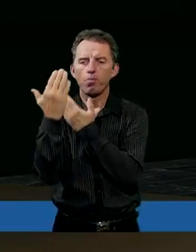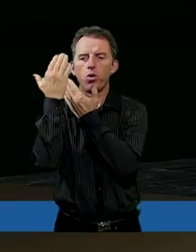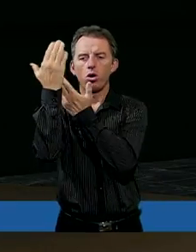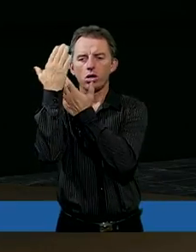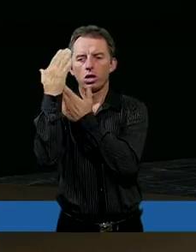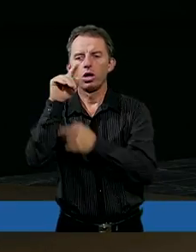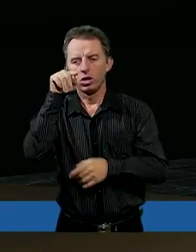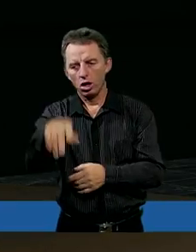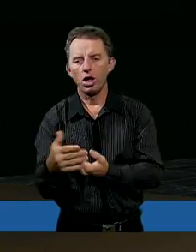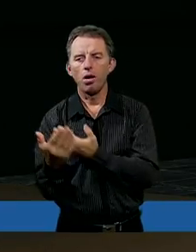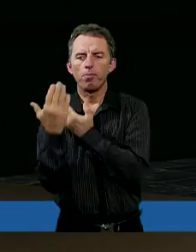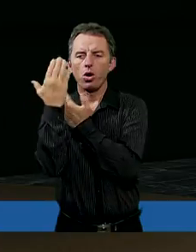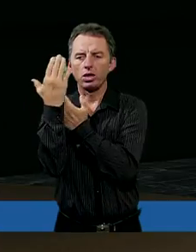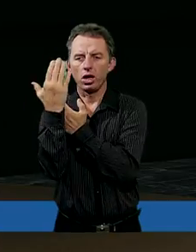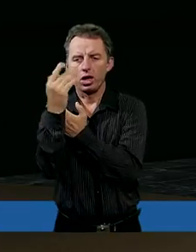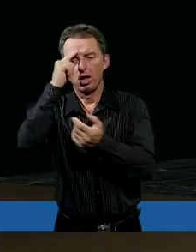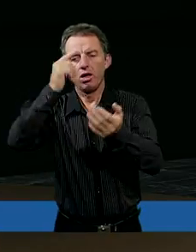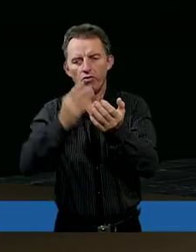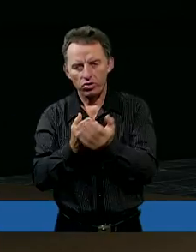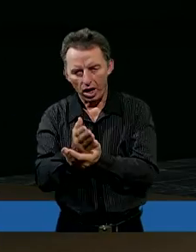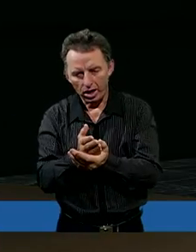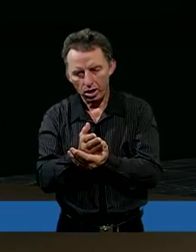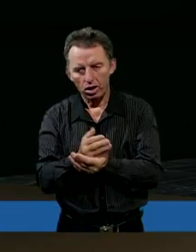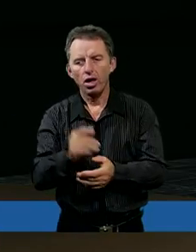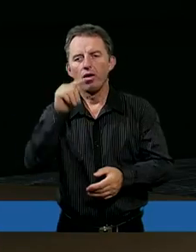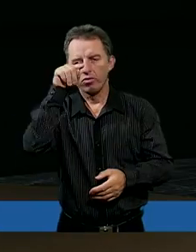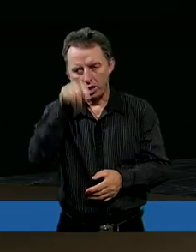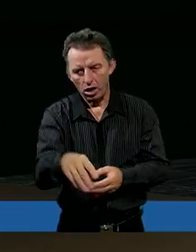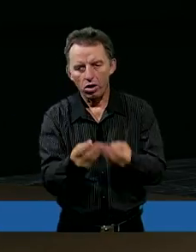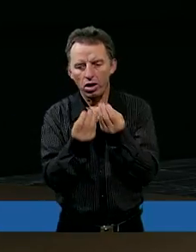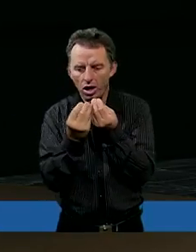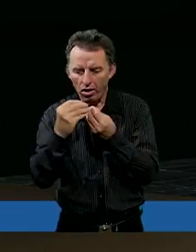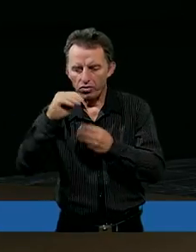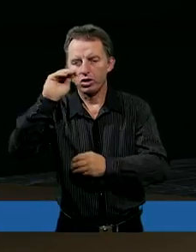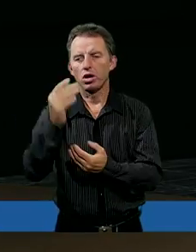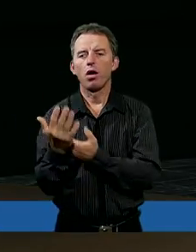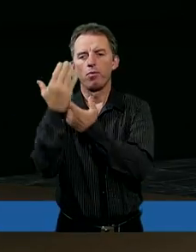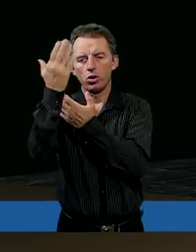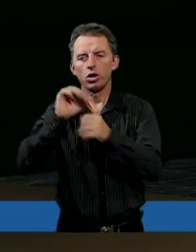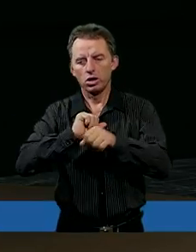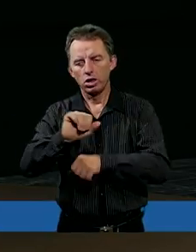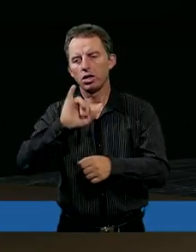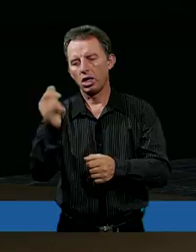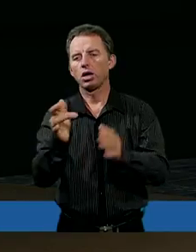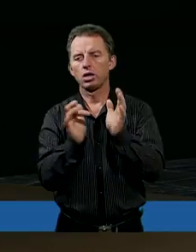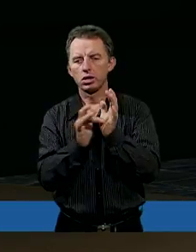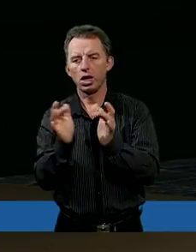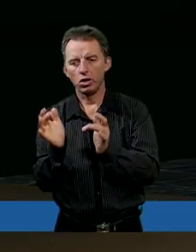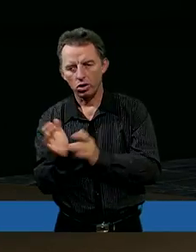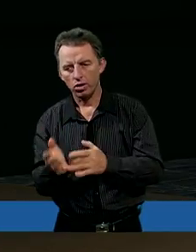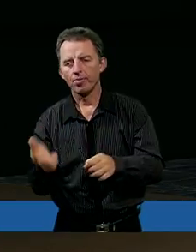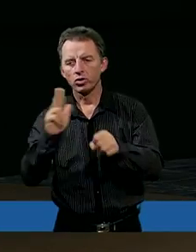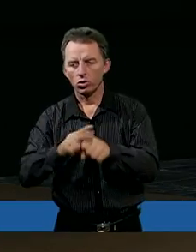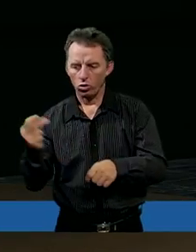przede wszystkim to jest bohaterstwo wiary w tego największego bohatera, jakim jest Jezus Chrystus,